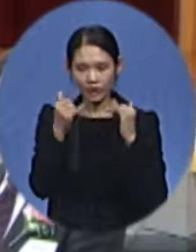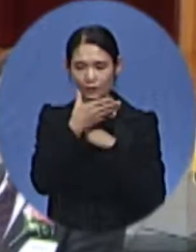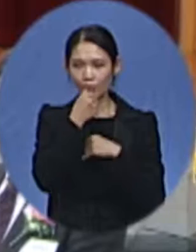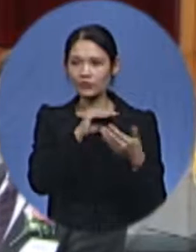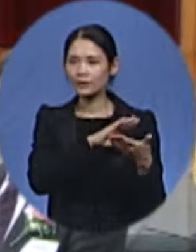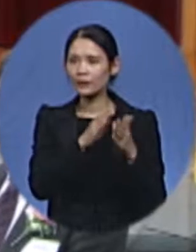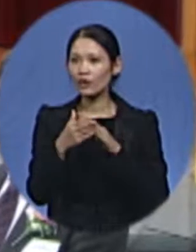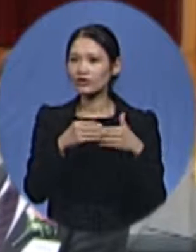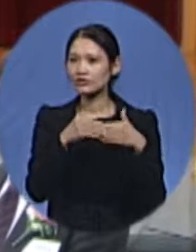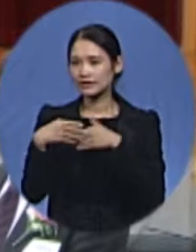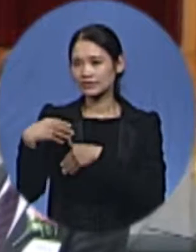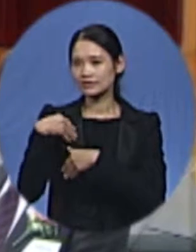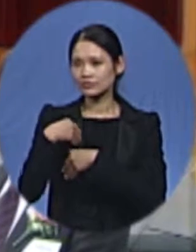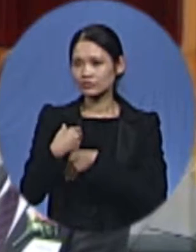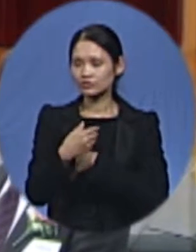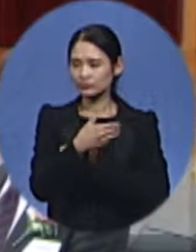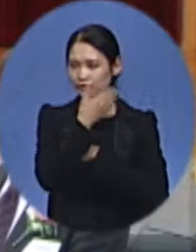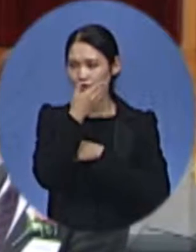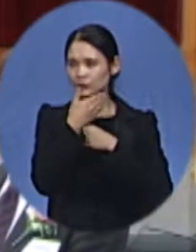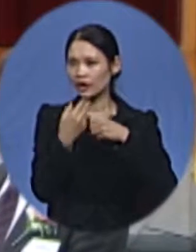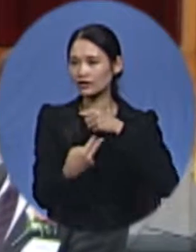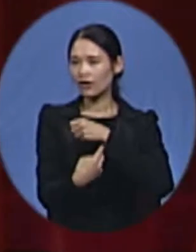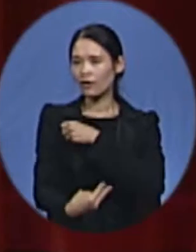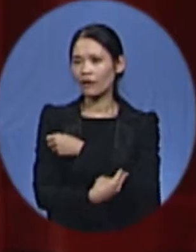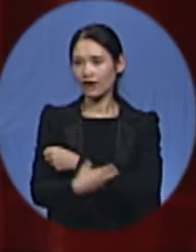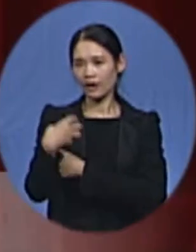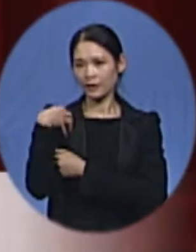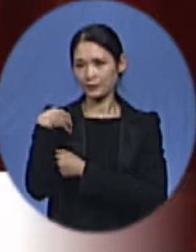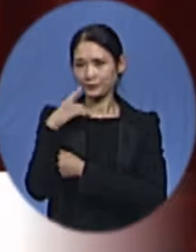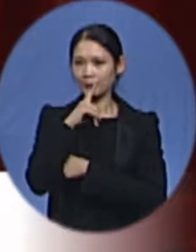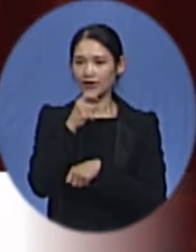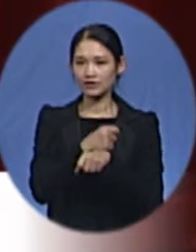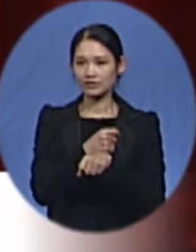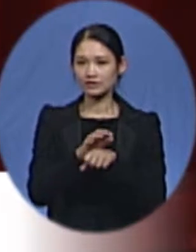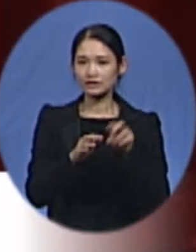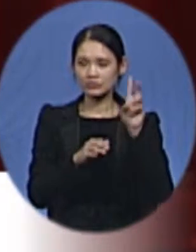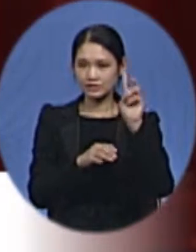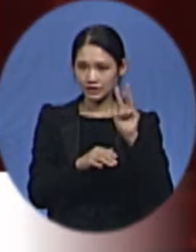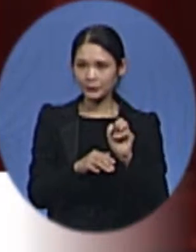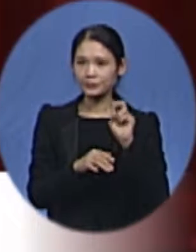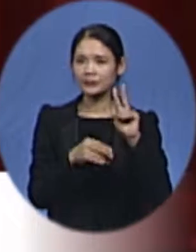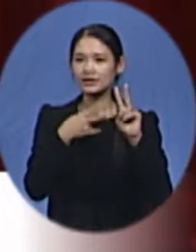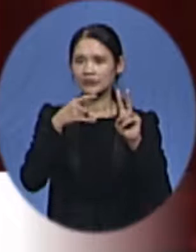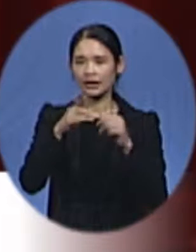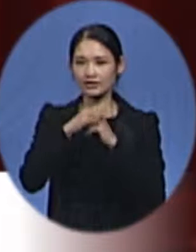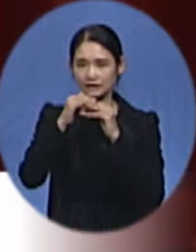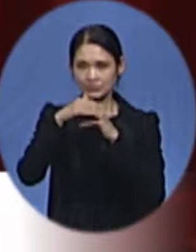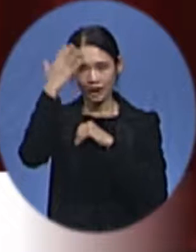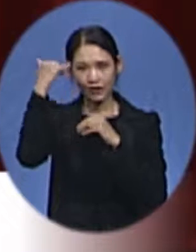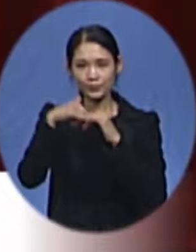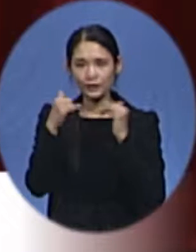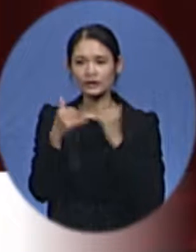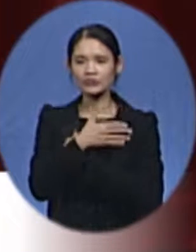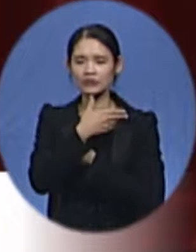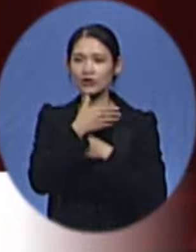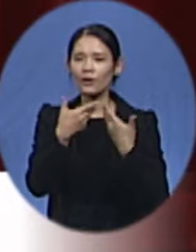것에 중추적인 역할을 하겠다고 밝혔습니다. 32대 한국사회복지협의